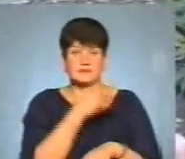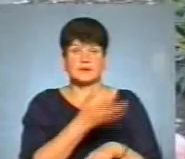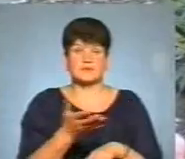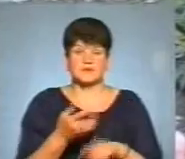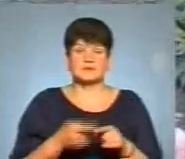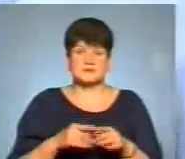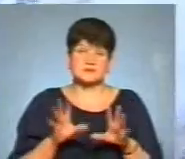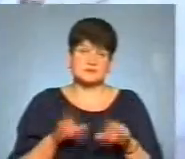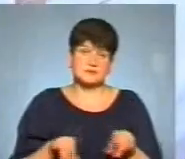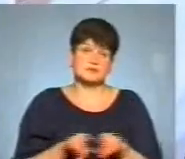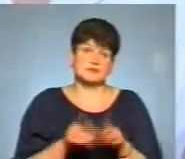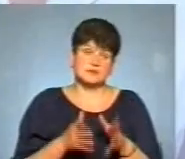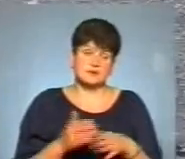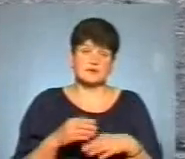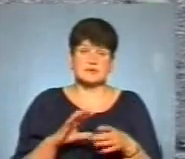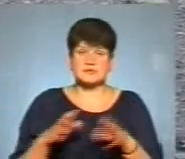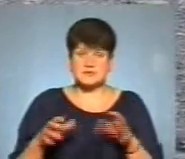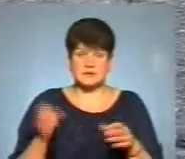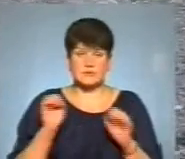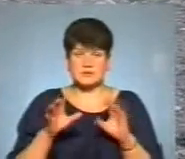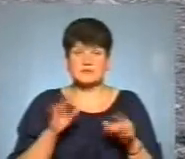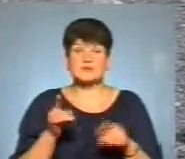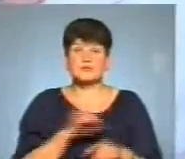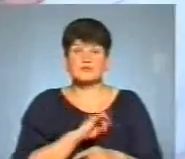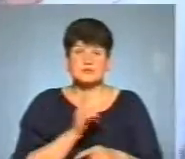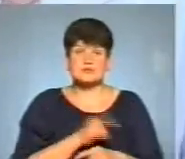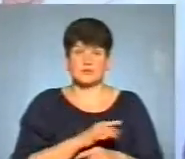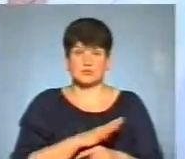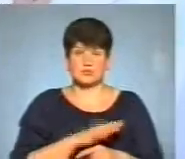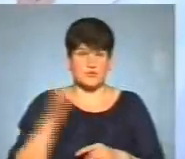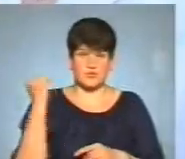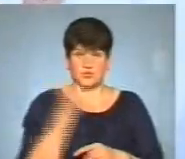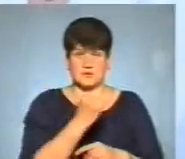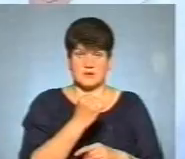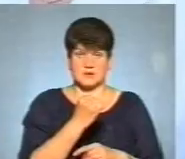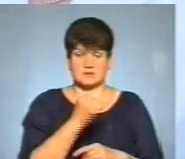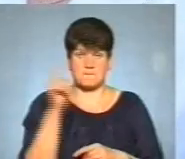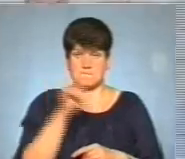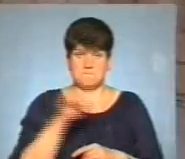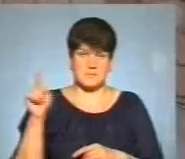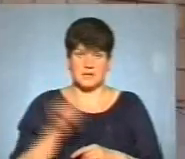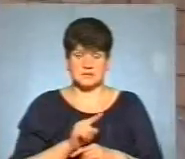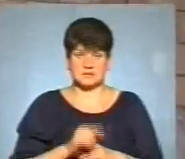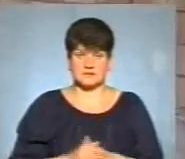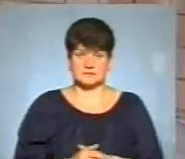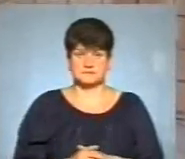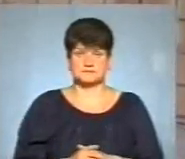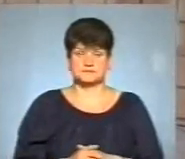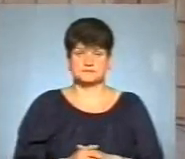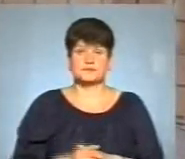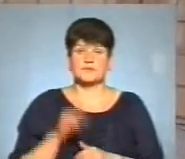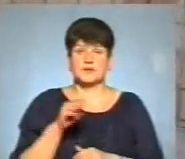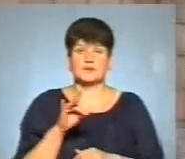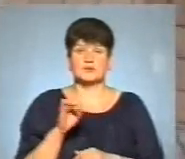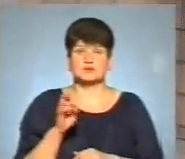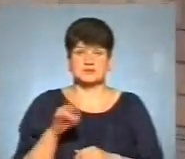вже так же так. І цегла оця порозкидана, дивіться, з якою силою був удар блискавки, яка влучила сюди. Тетяна